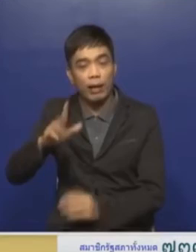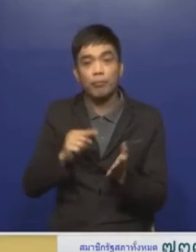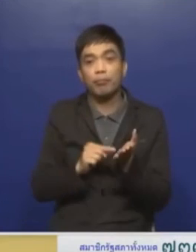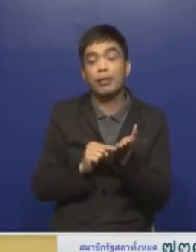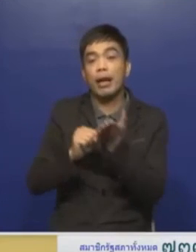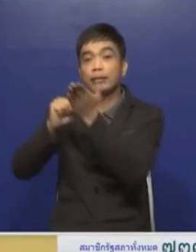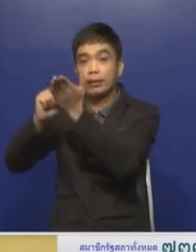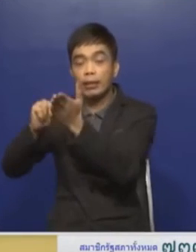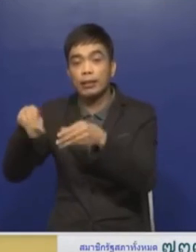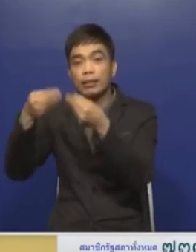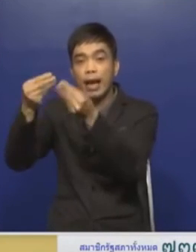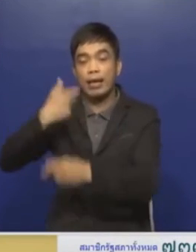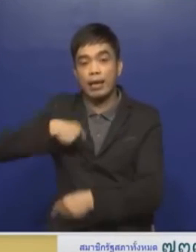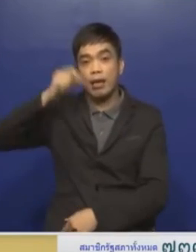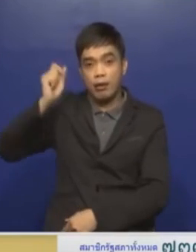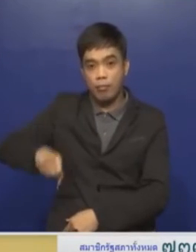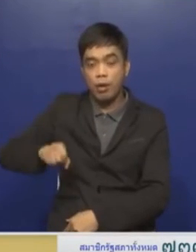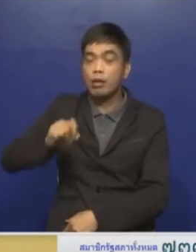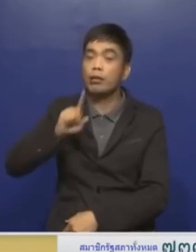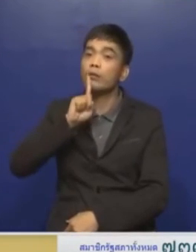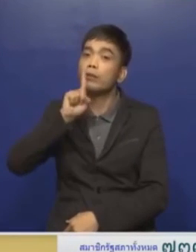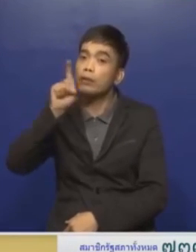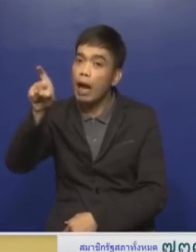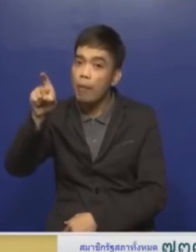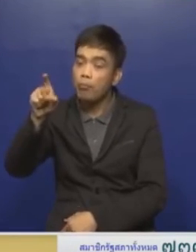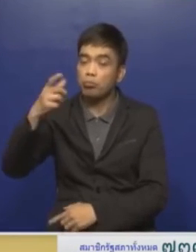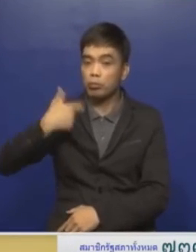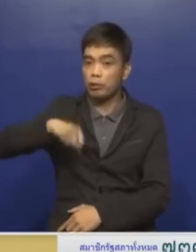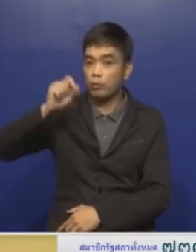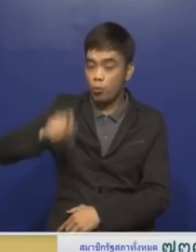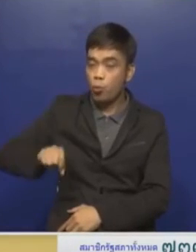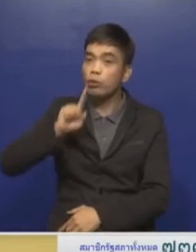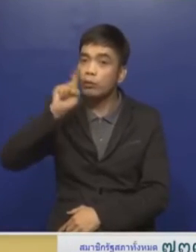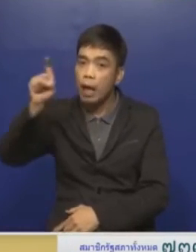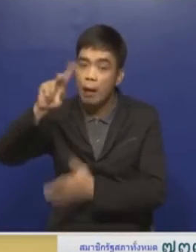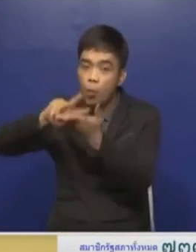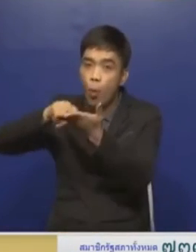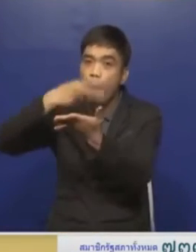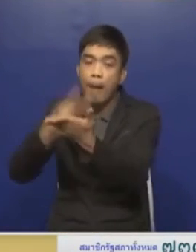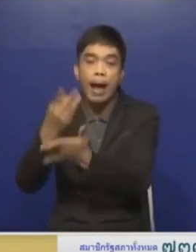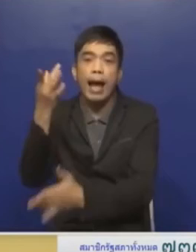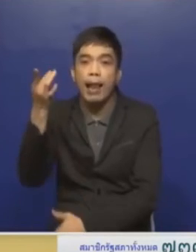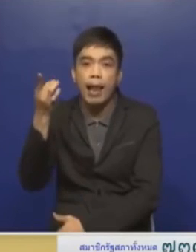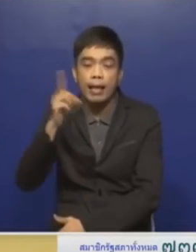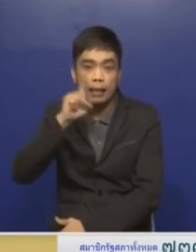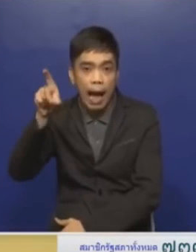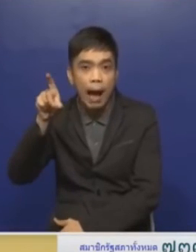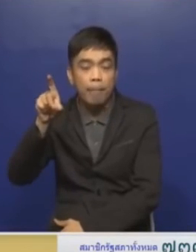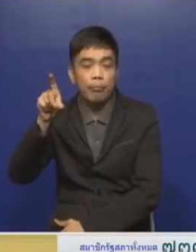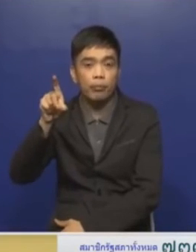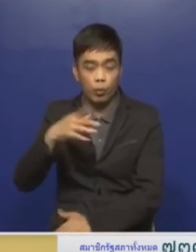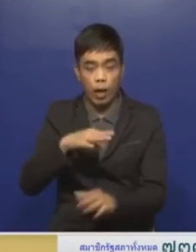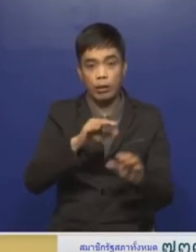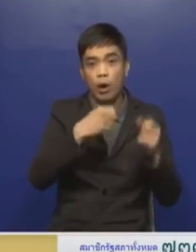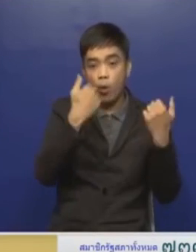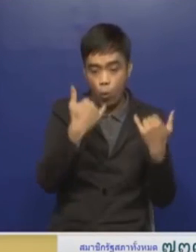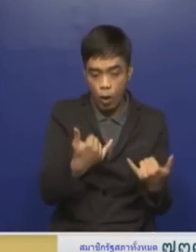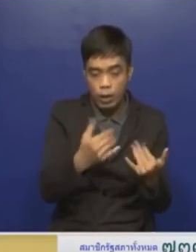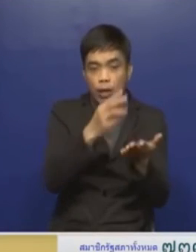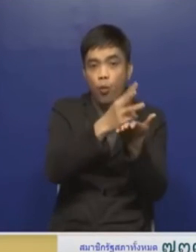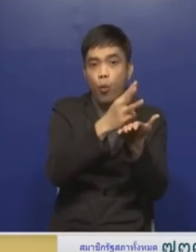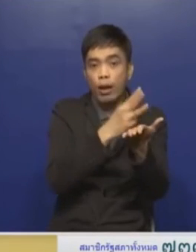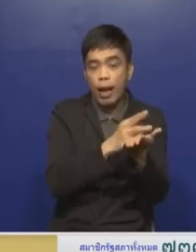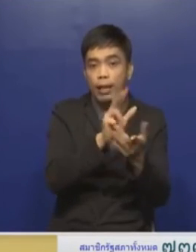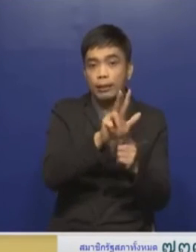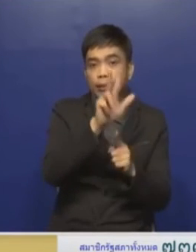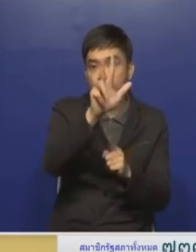เพื่ limited timeแต่เป็นไปหาธางออก SAMับaderอบ เขจอํานะธภา coordinatorวาโงมาติในวาระที่ 3